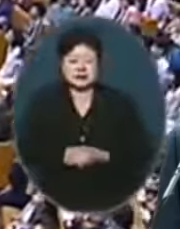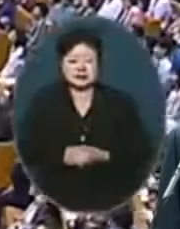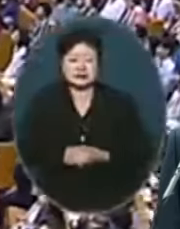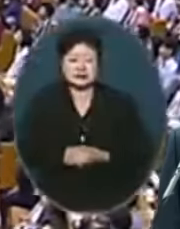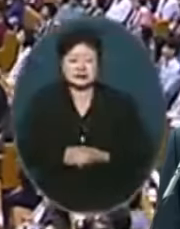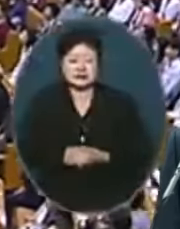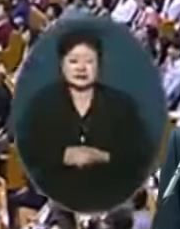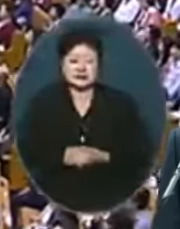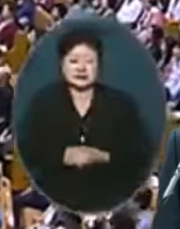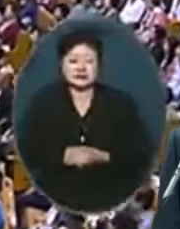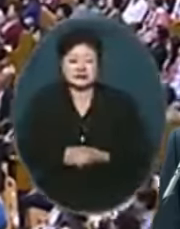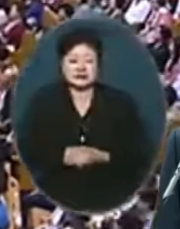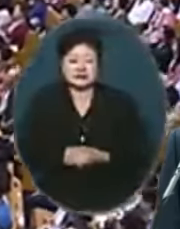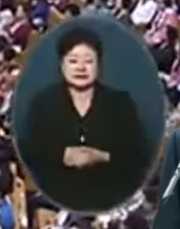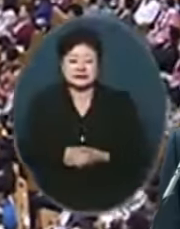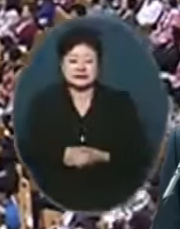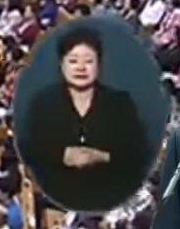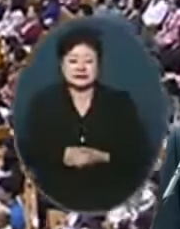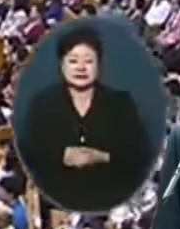끼면은